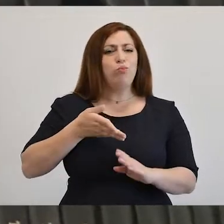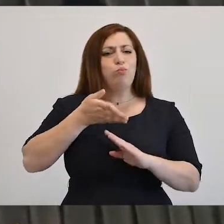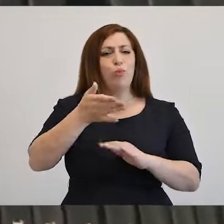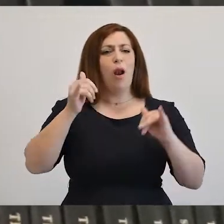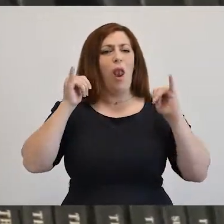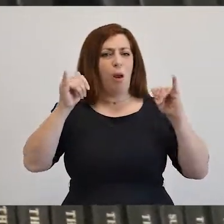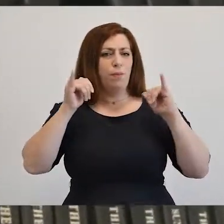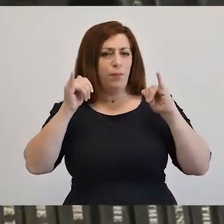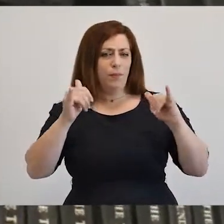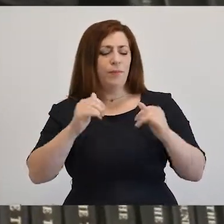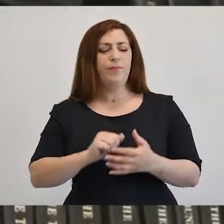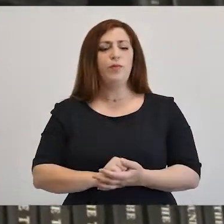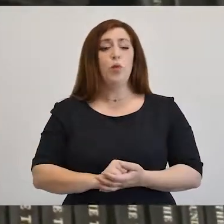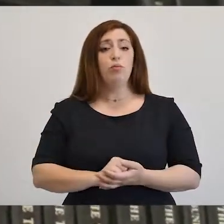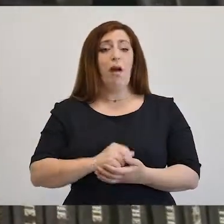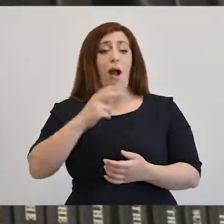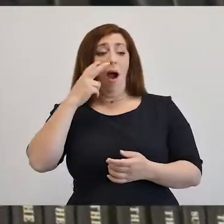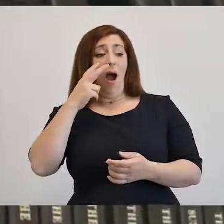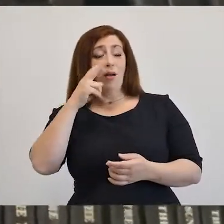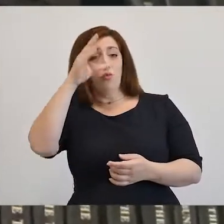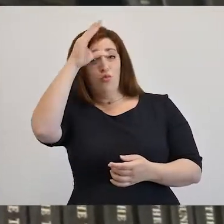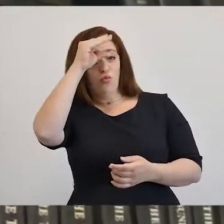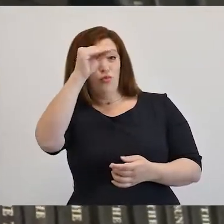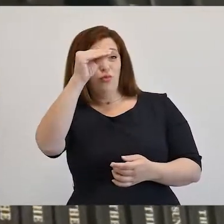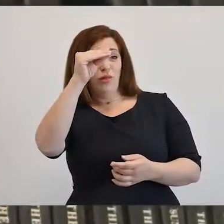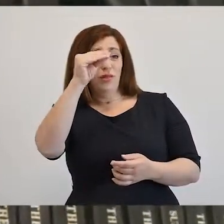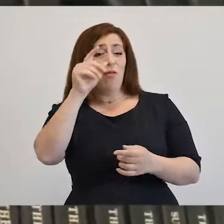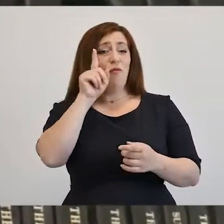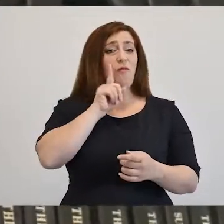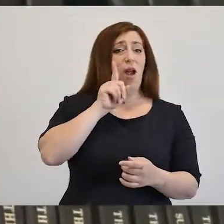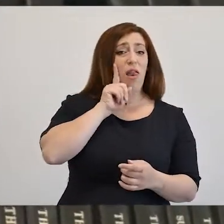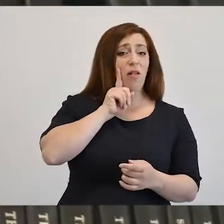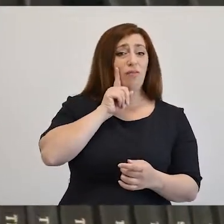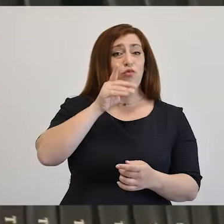xi klabb tara xi ġuvni